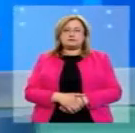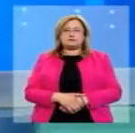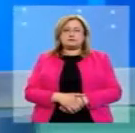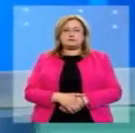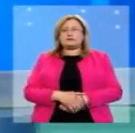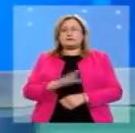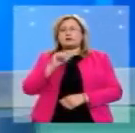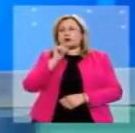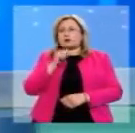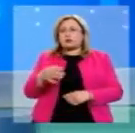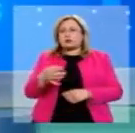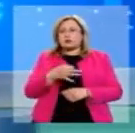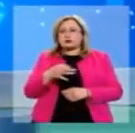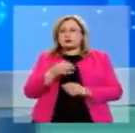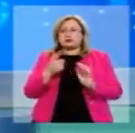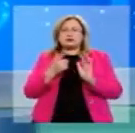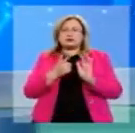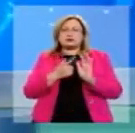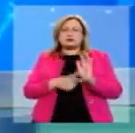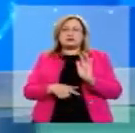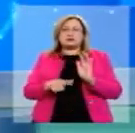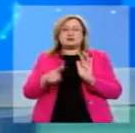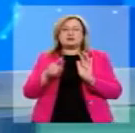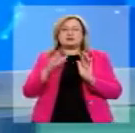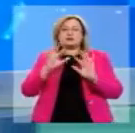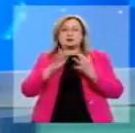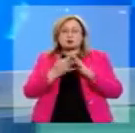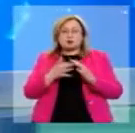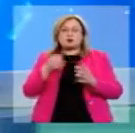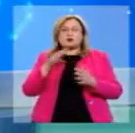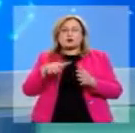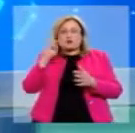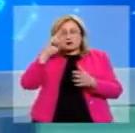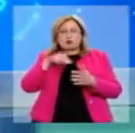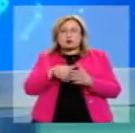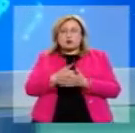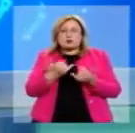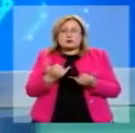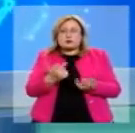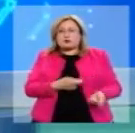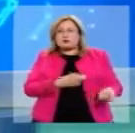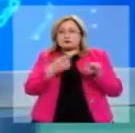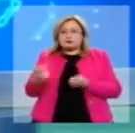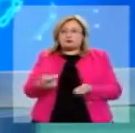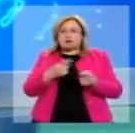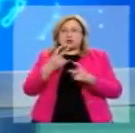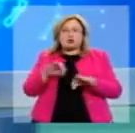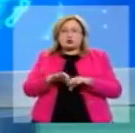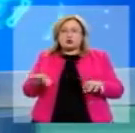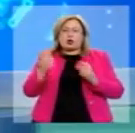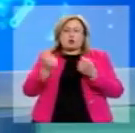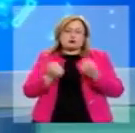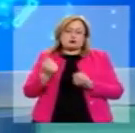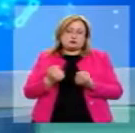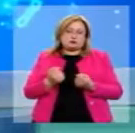Қостанай облысында 70 ауылға әлі күнге дейін су құбырмен емес көлікпен жеткізіледі. Яғни осынша елді мекеннің тұрғындары